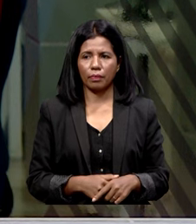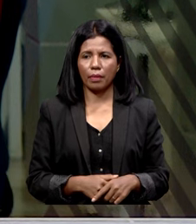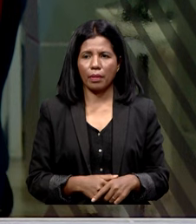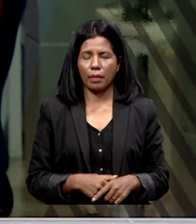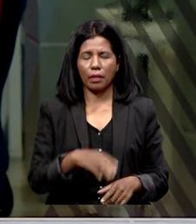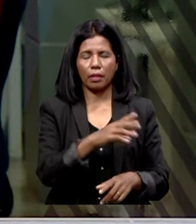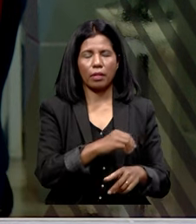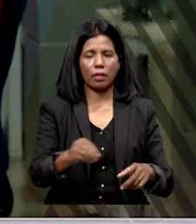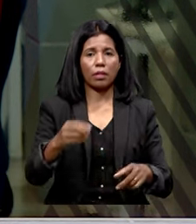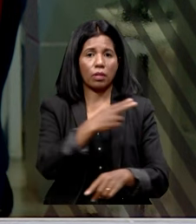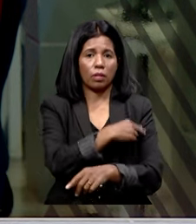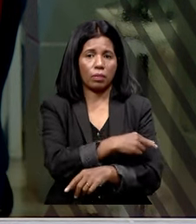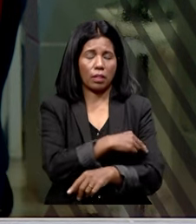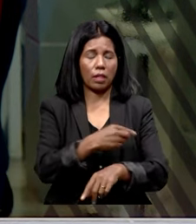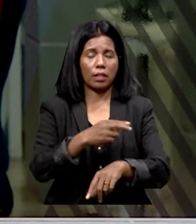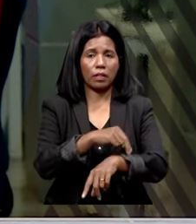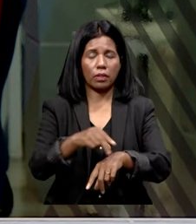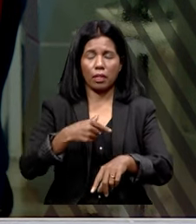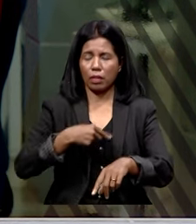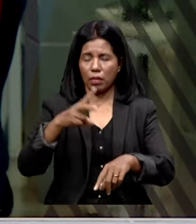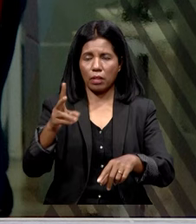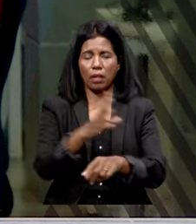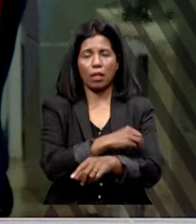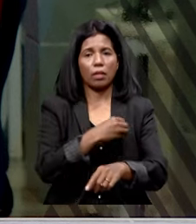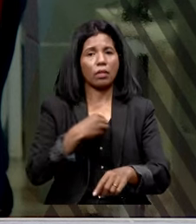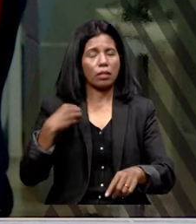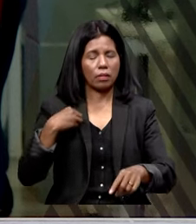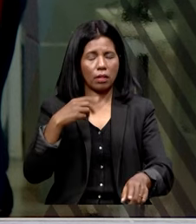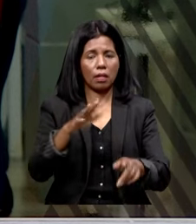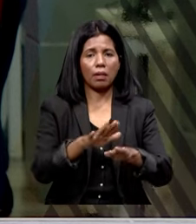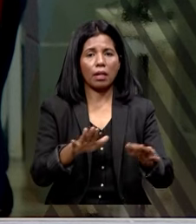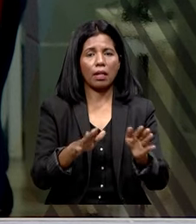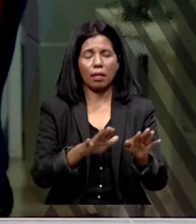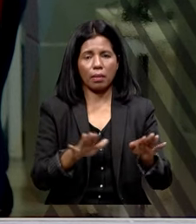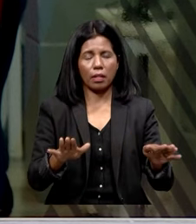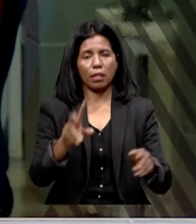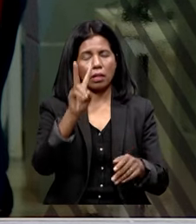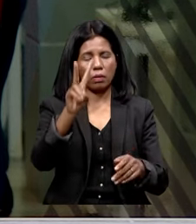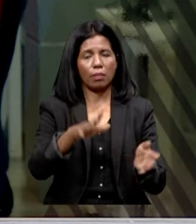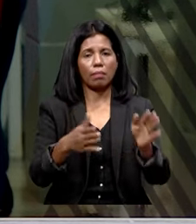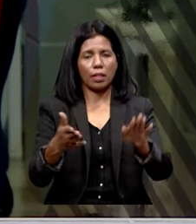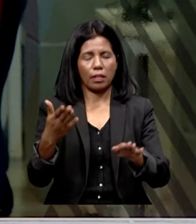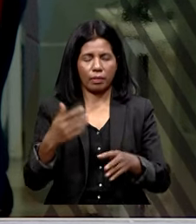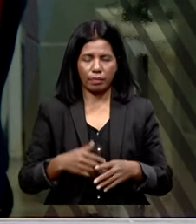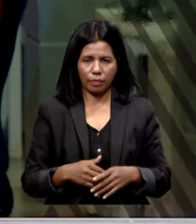Departamento Forensik Hospital Nasional Kidu Valadares halon otopsi mamate isin labarek nen ruwa nabe mate yatang kilaran.